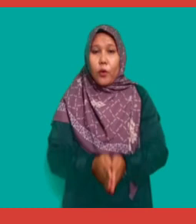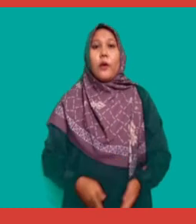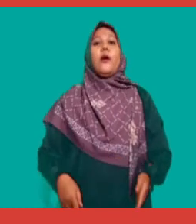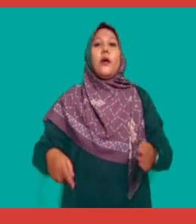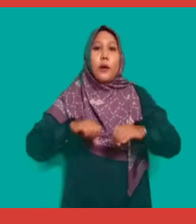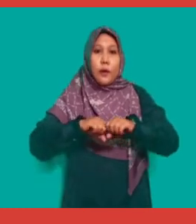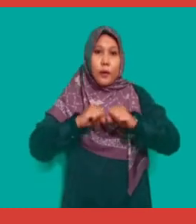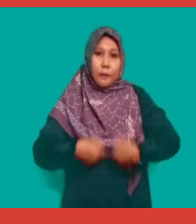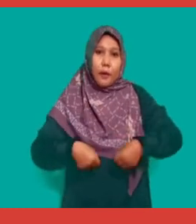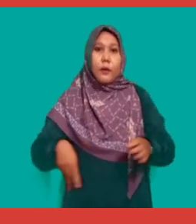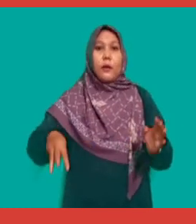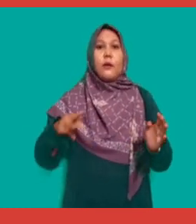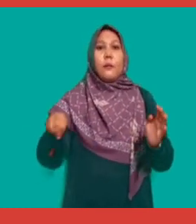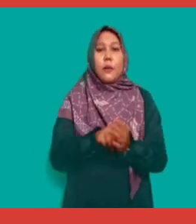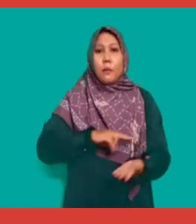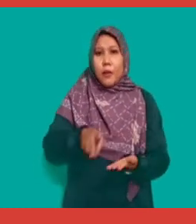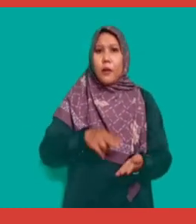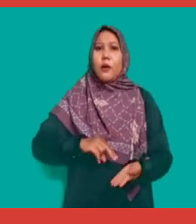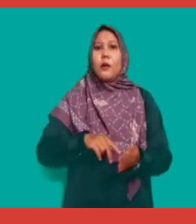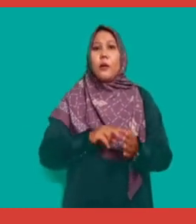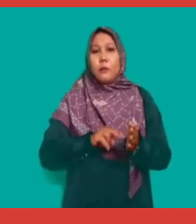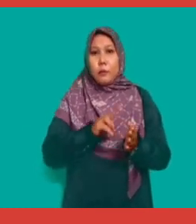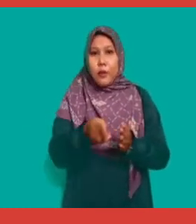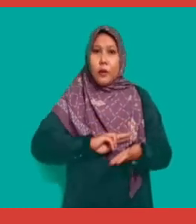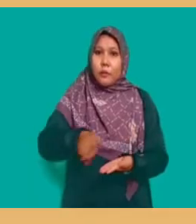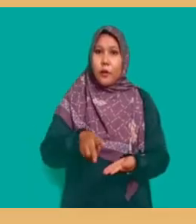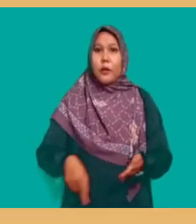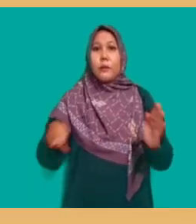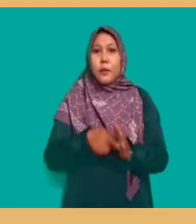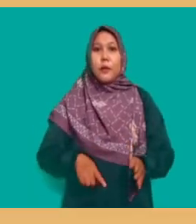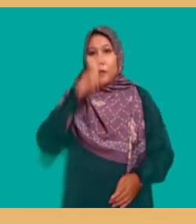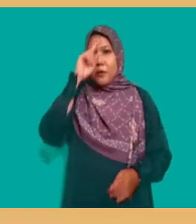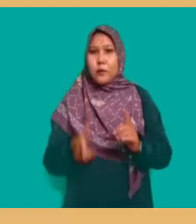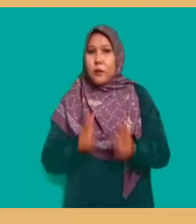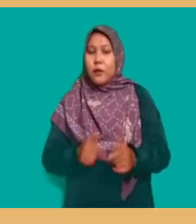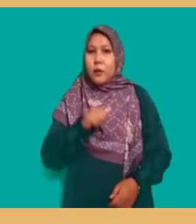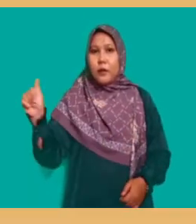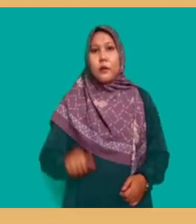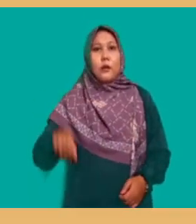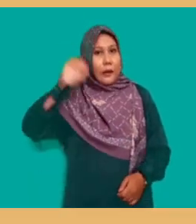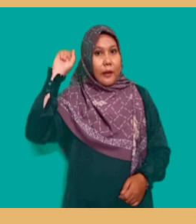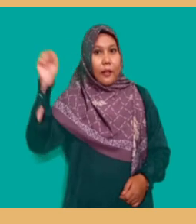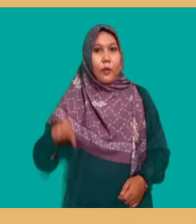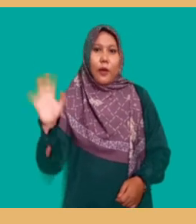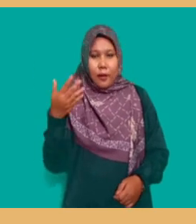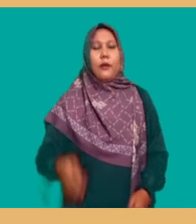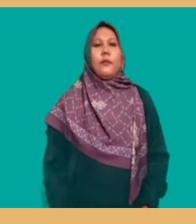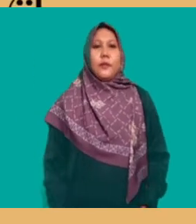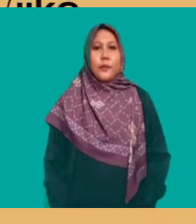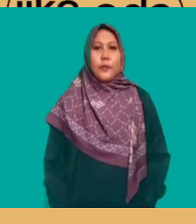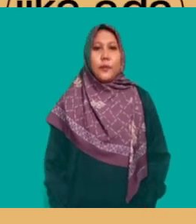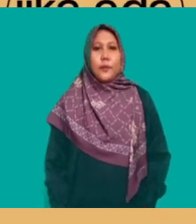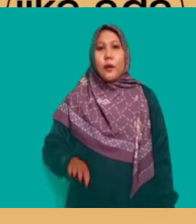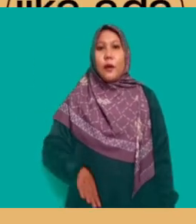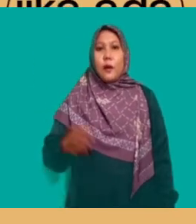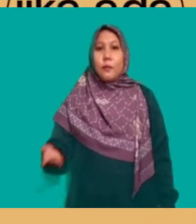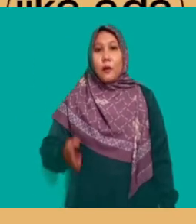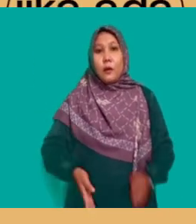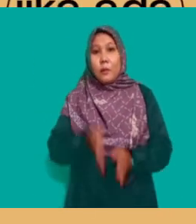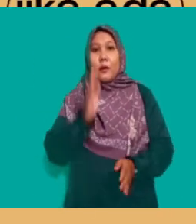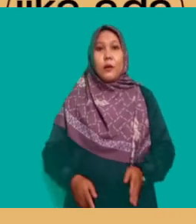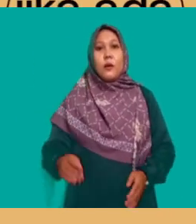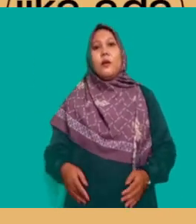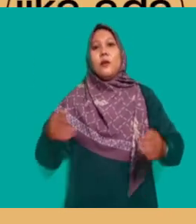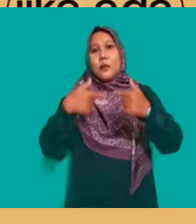Setelah proses persidangan selesai, penggugat atau pemohon dapat menuju ke meja kasir untuk mendapatkan sisa panjar